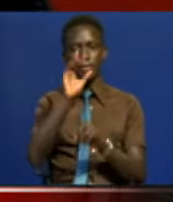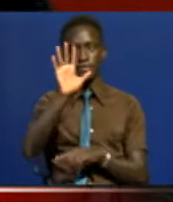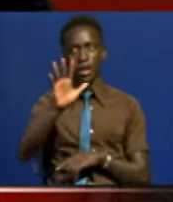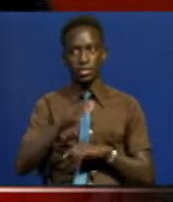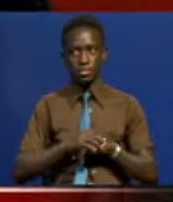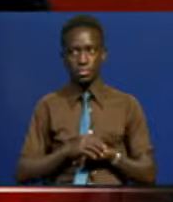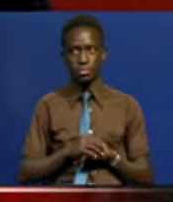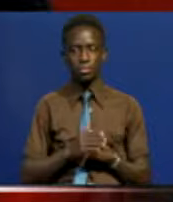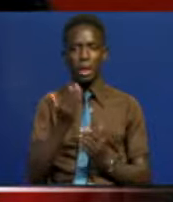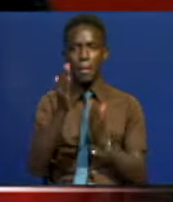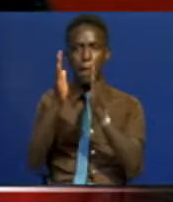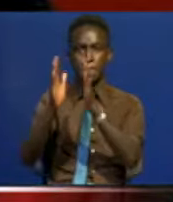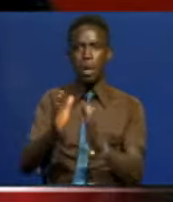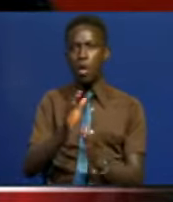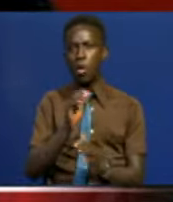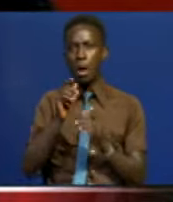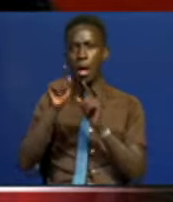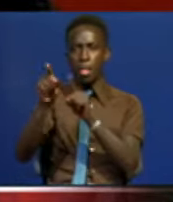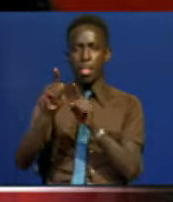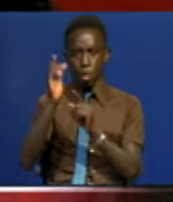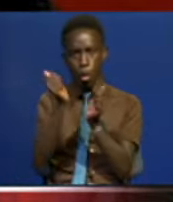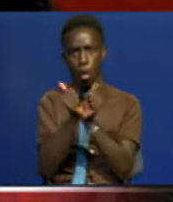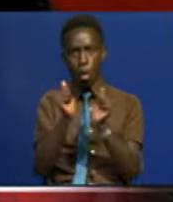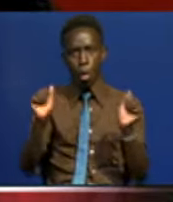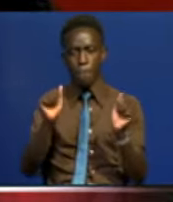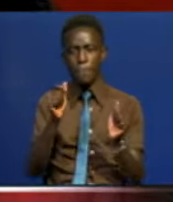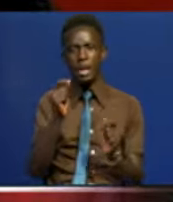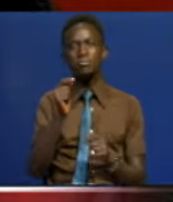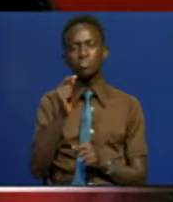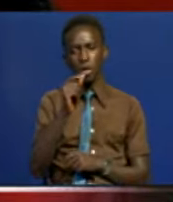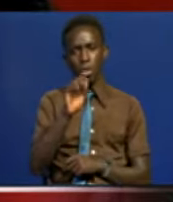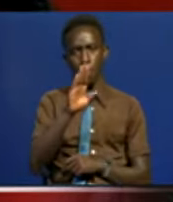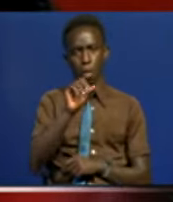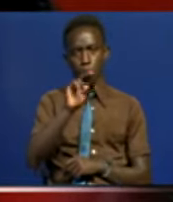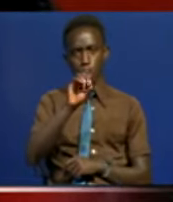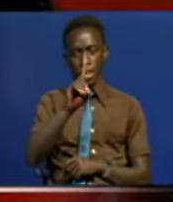of 100,000 shillings, luxury suit of the similar amount or cash bail of